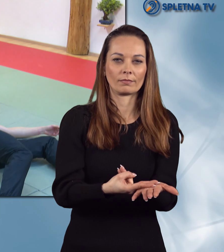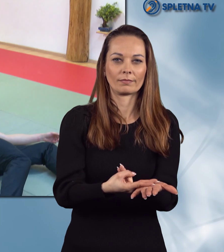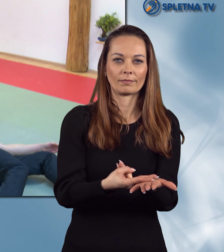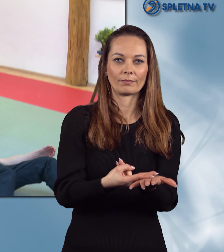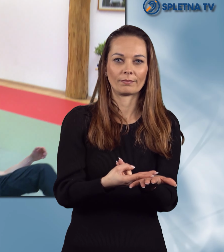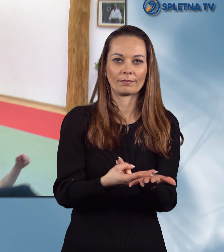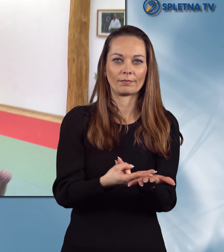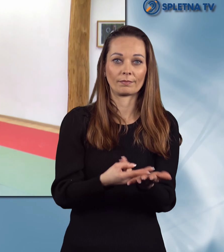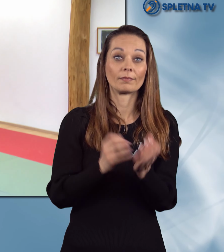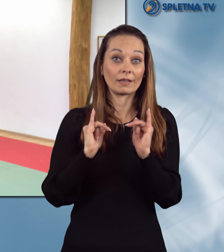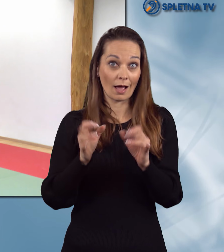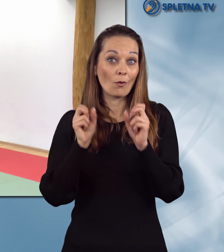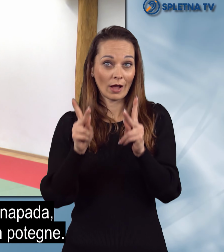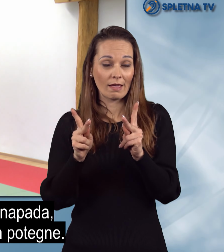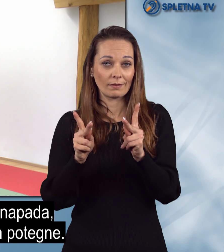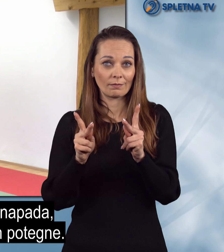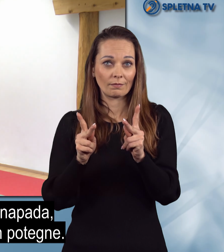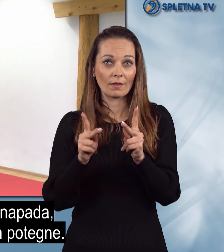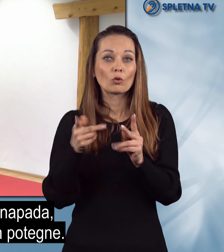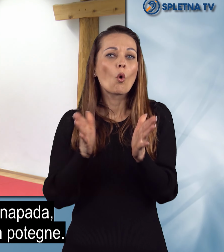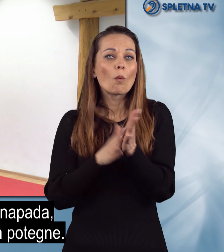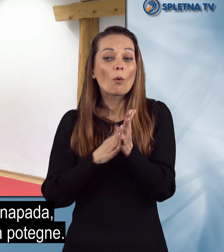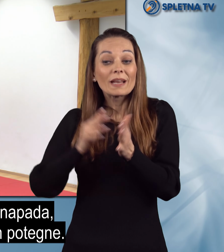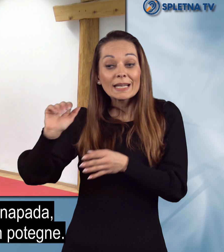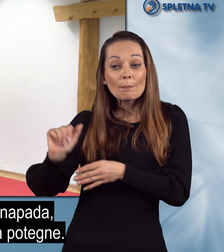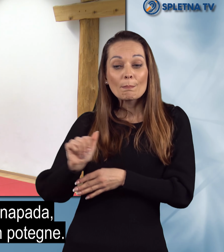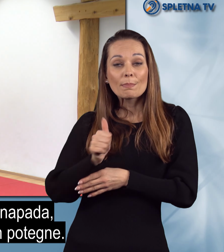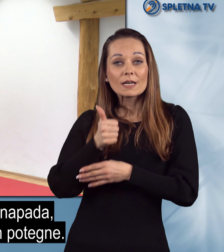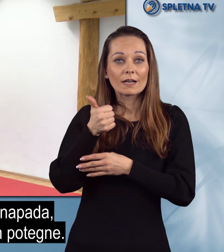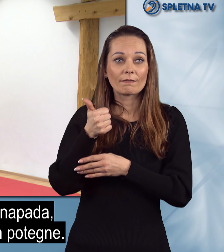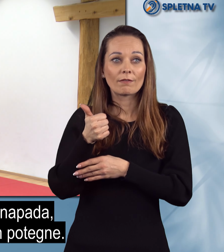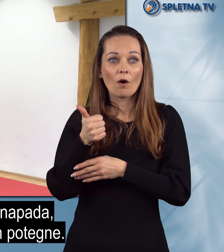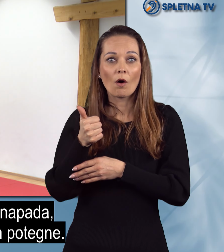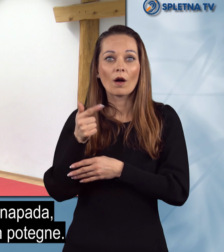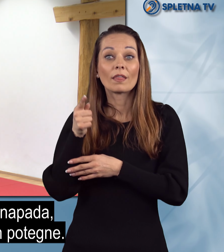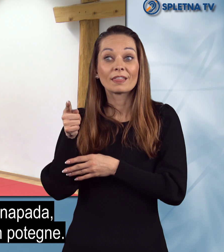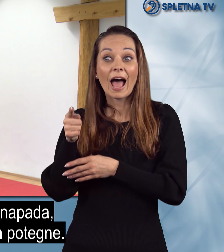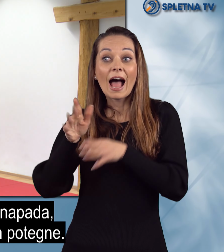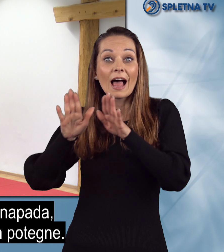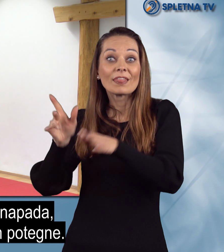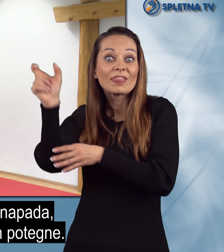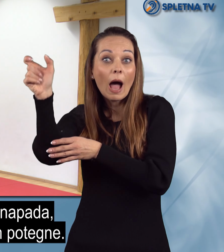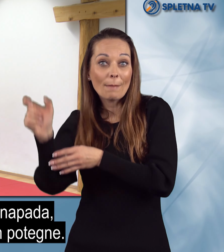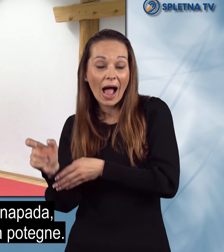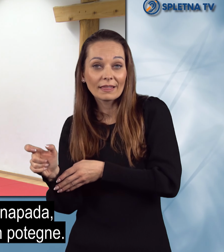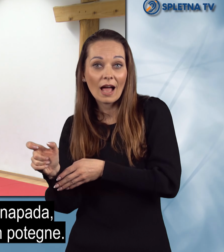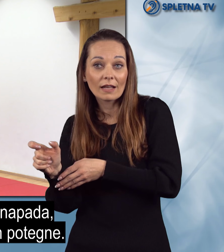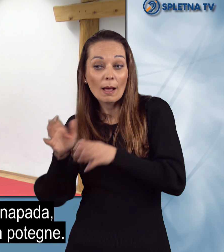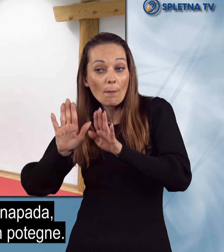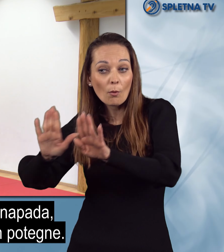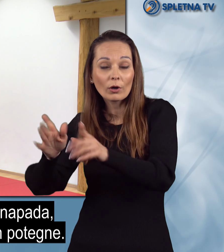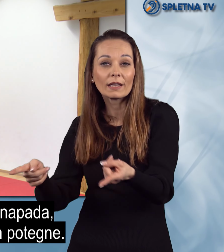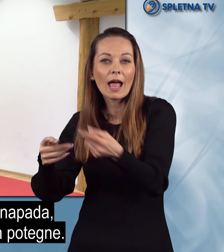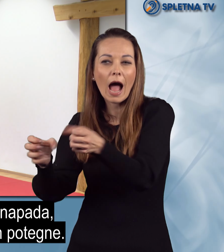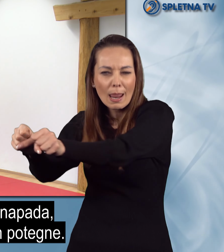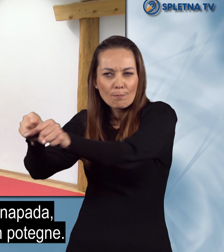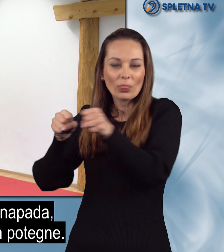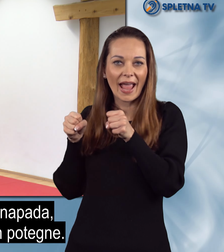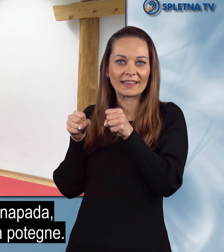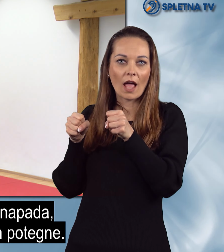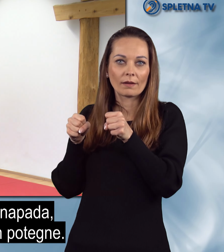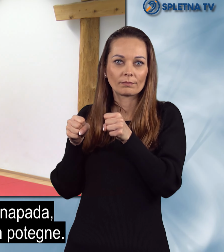Okay. Se pravi, najprej, tako napada, te naj porine ali pa potegne. Ne?